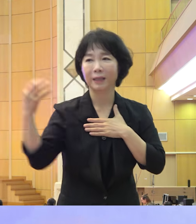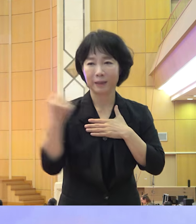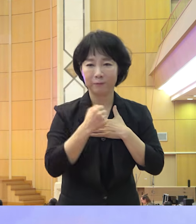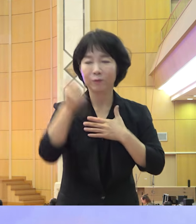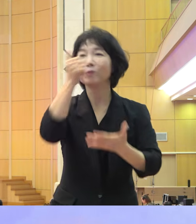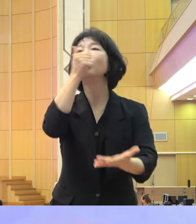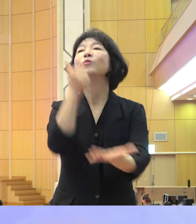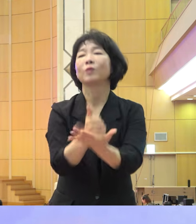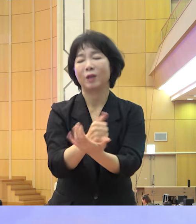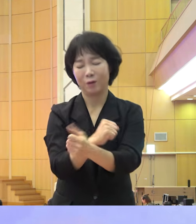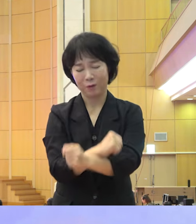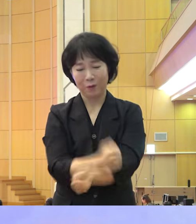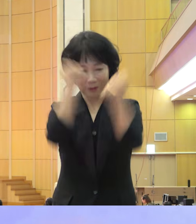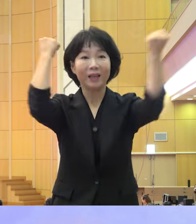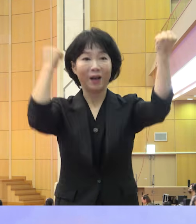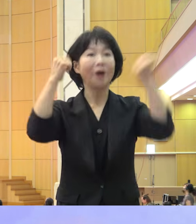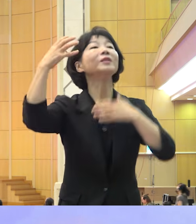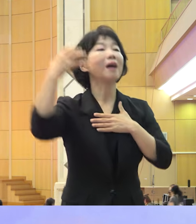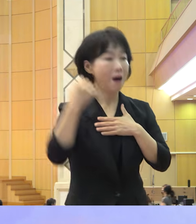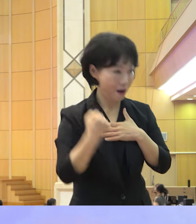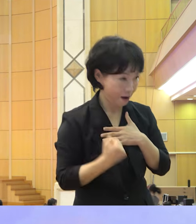속죄함 얻었네.